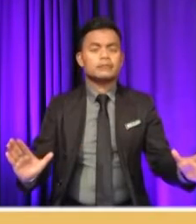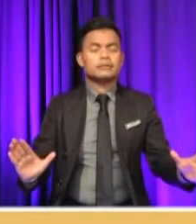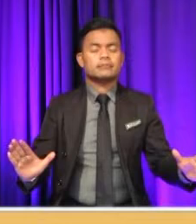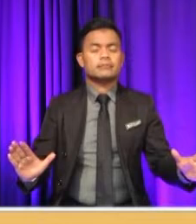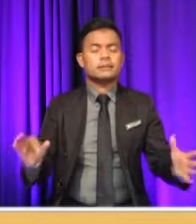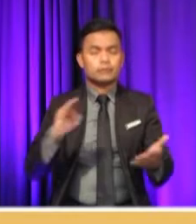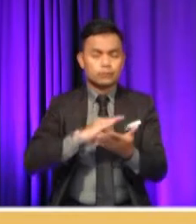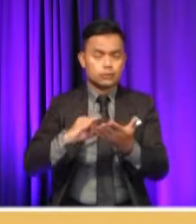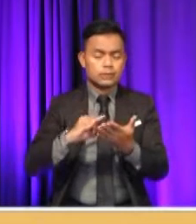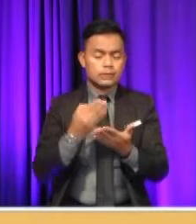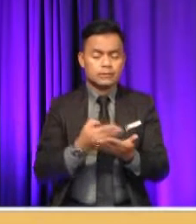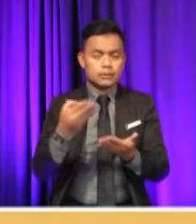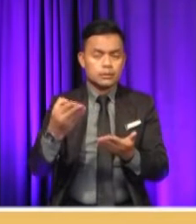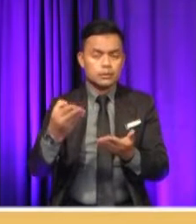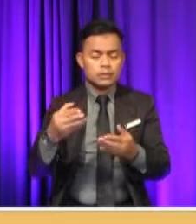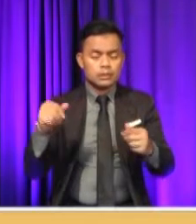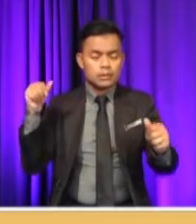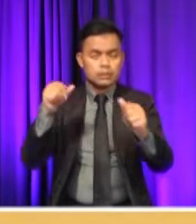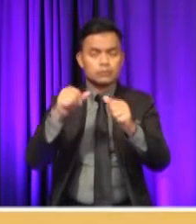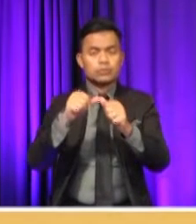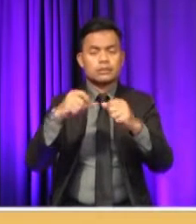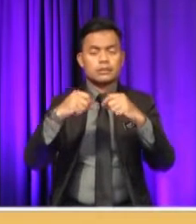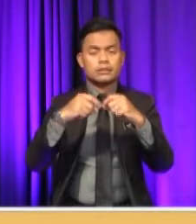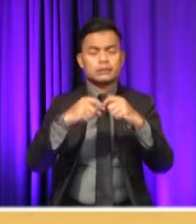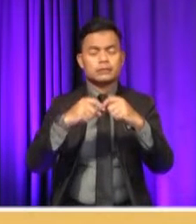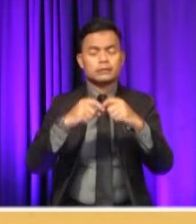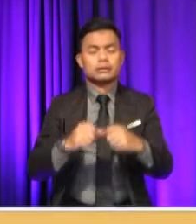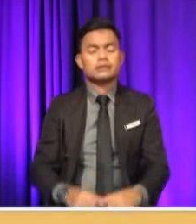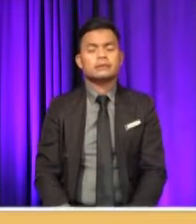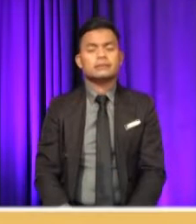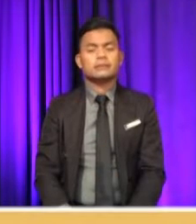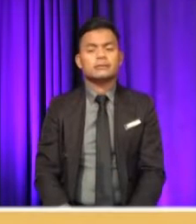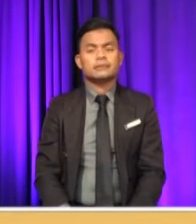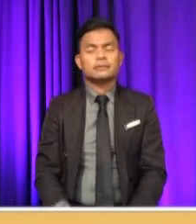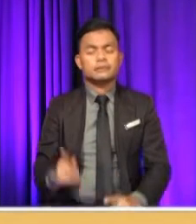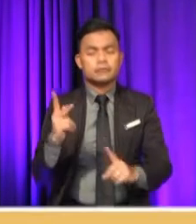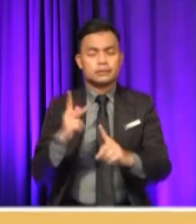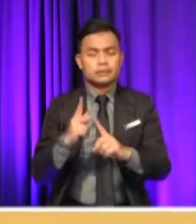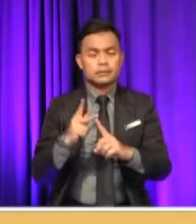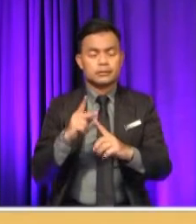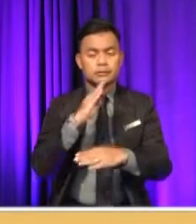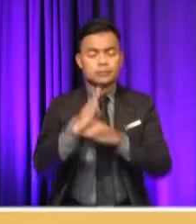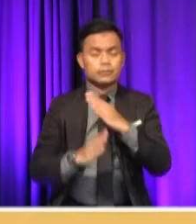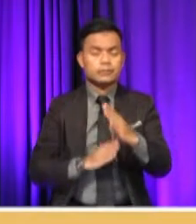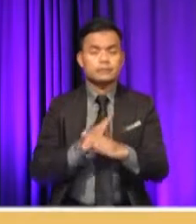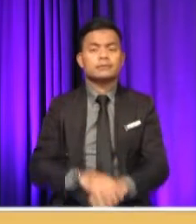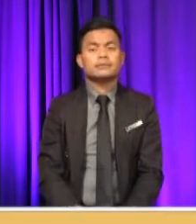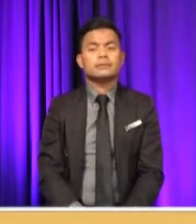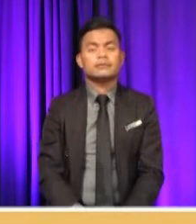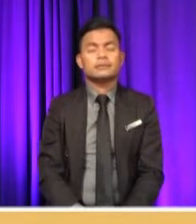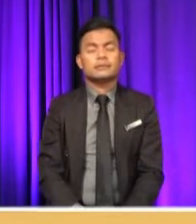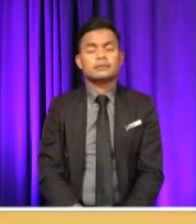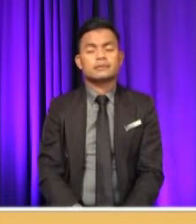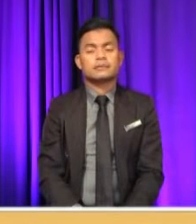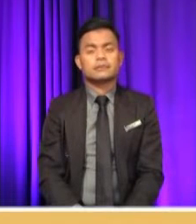elektrik bocor ke bumi apabila berlaku kebocoran arus elektrik akibat kegagalan penebat. Okey,